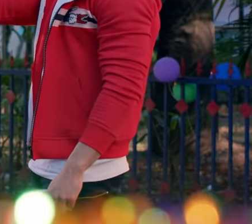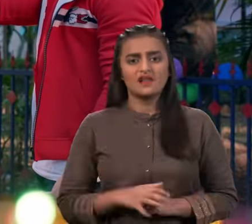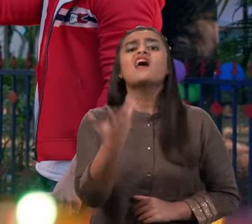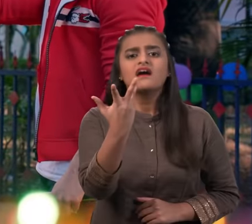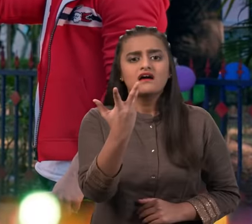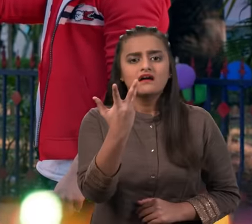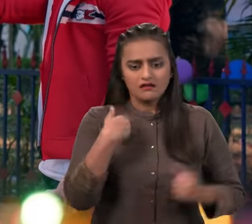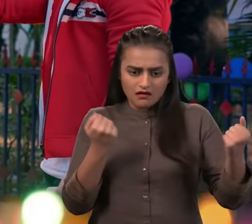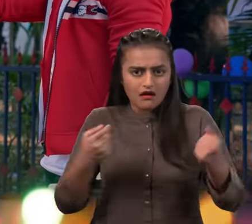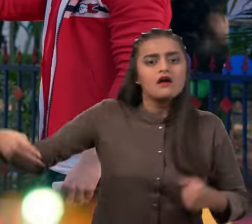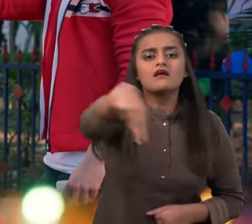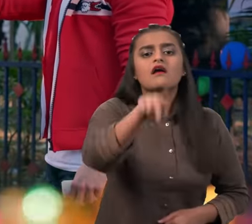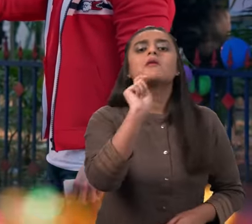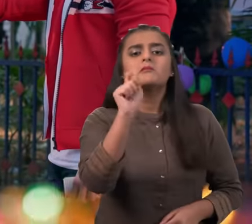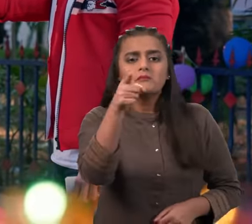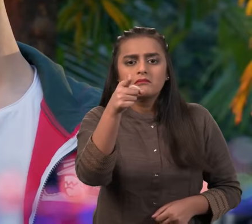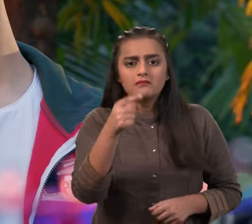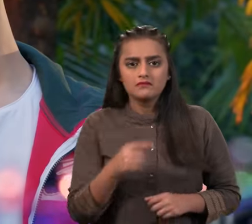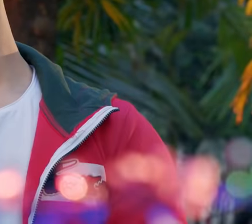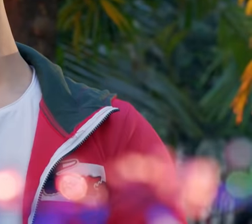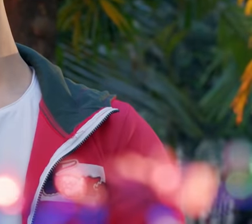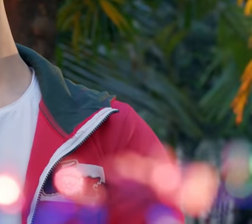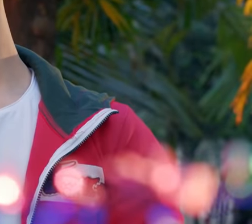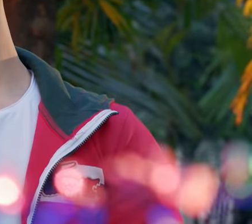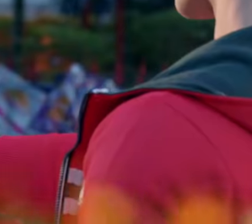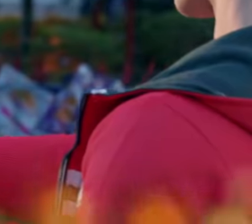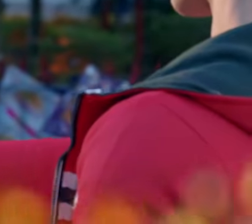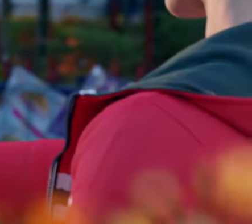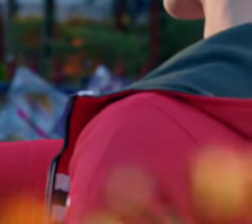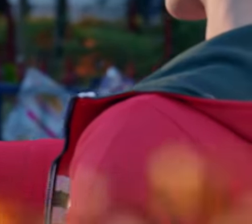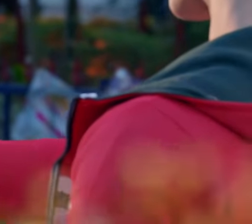क्या है हमारी गाड़ी इस तरह बीच में क्यों रोकी?